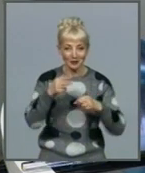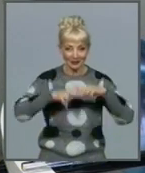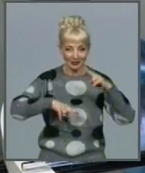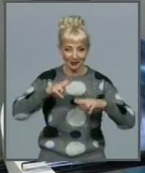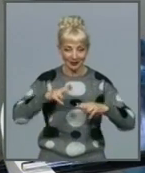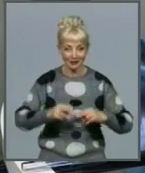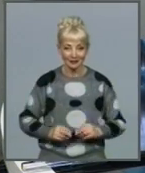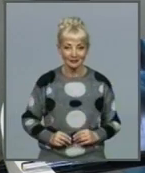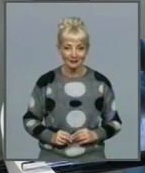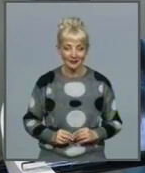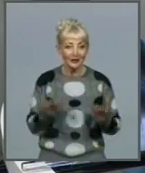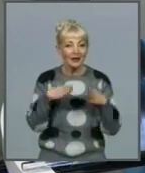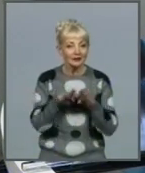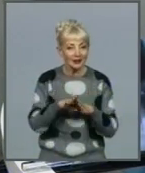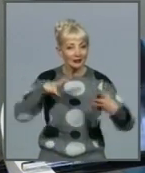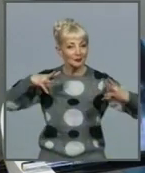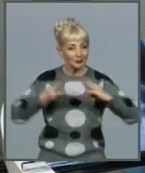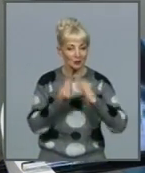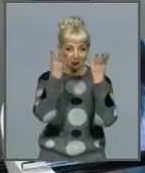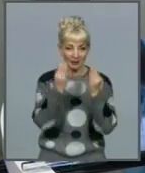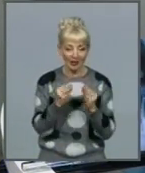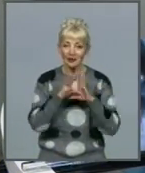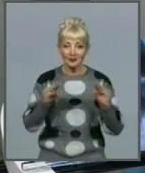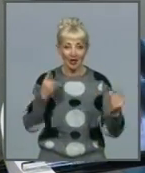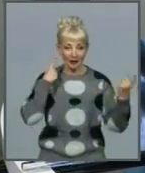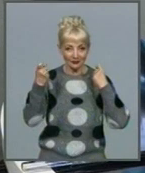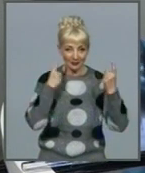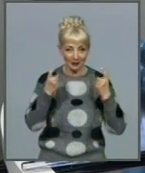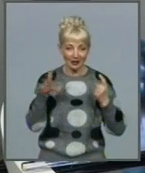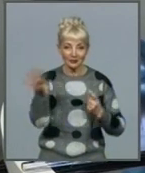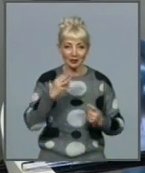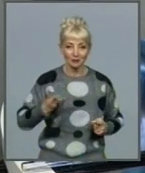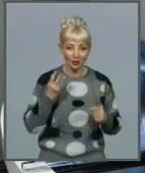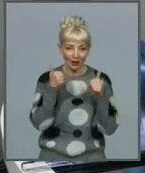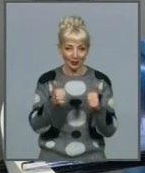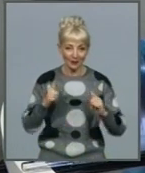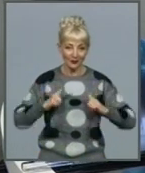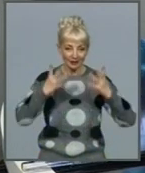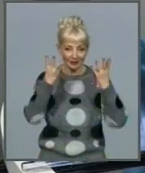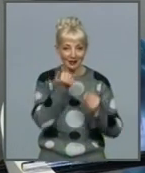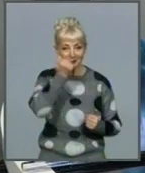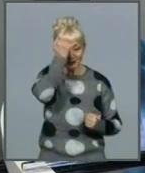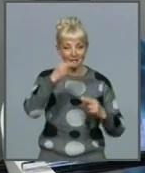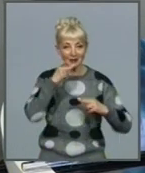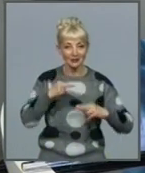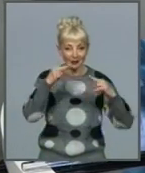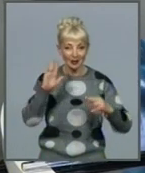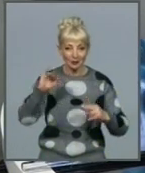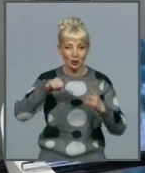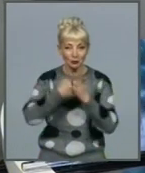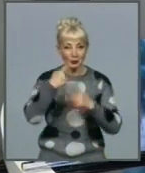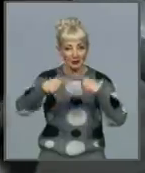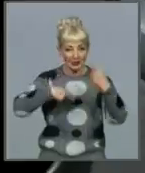Ось такими були підсумки дня. На цьому в мене вся інформація. Всім бажаю гарних вихідних. Дякую за увагу. Прощаюсь з вами до наступних ефірів.